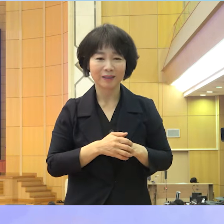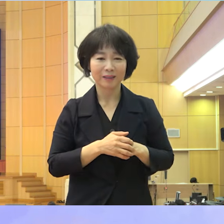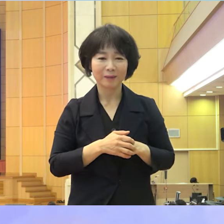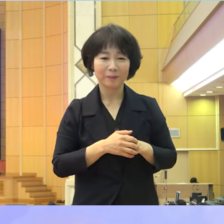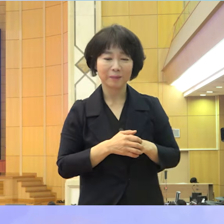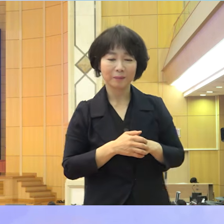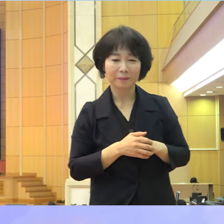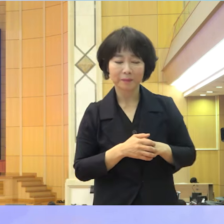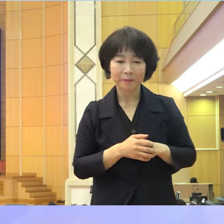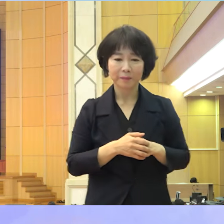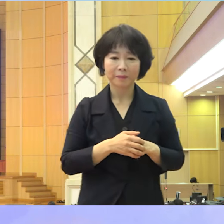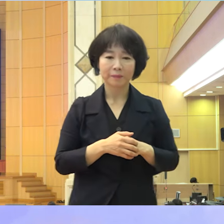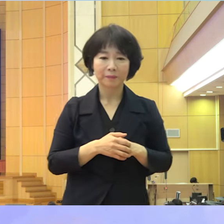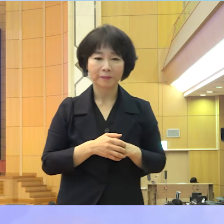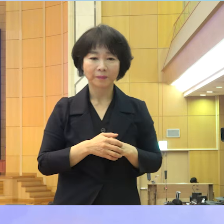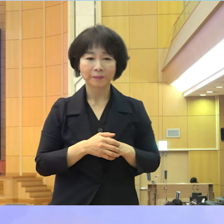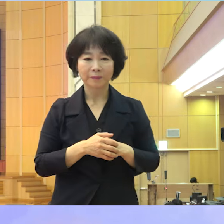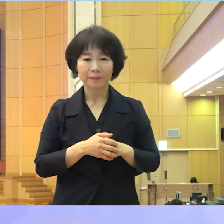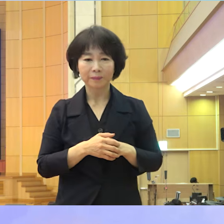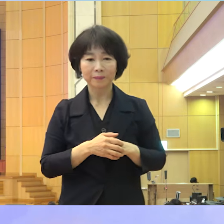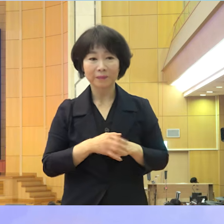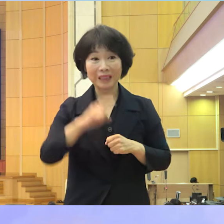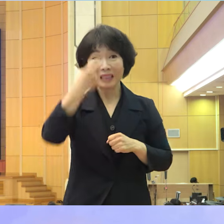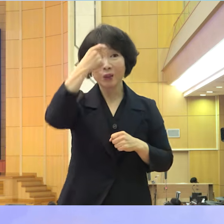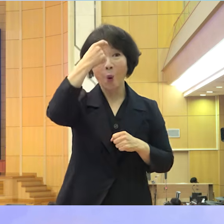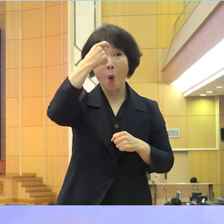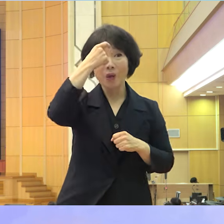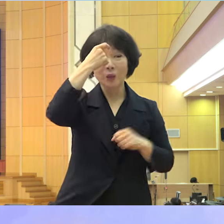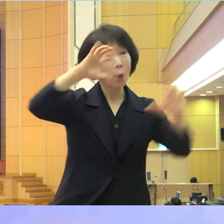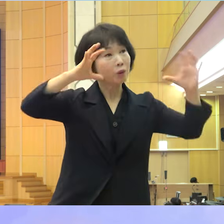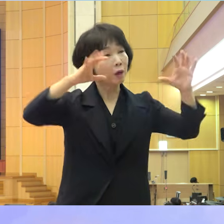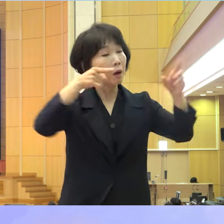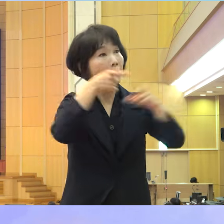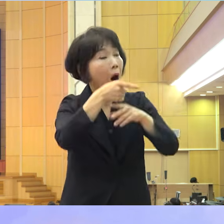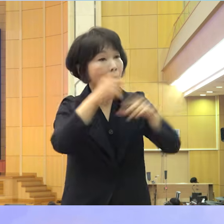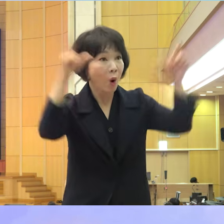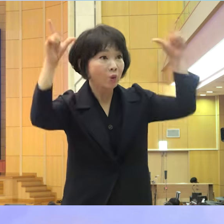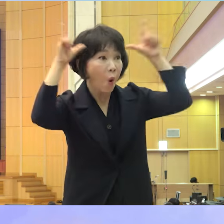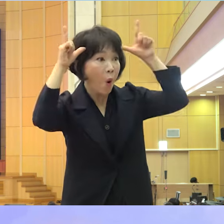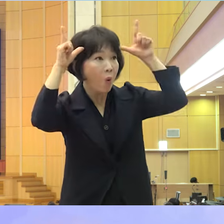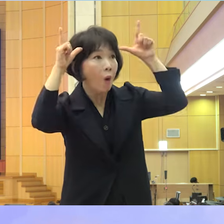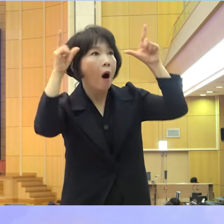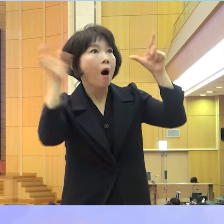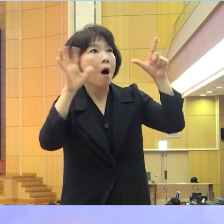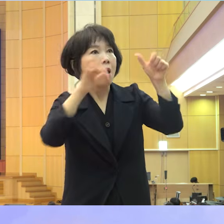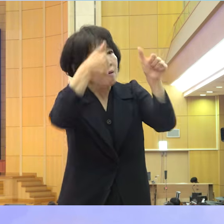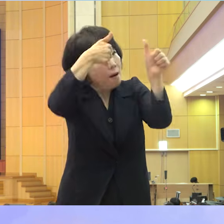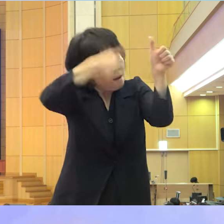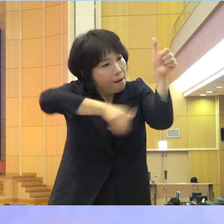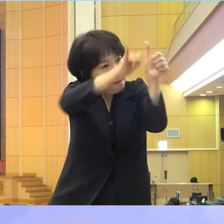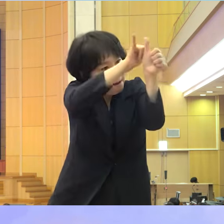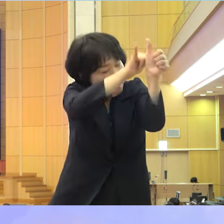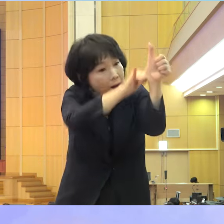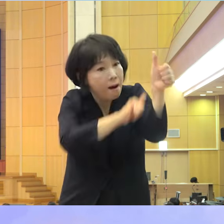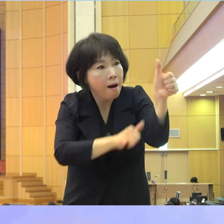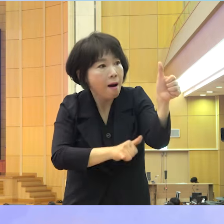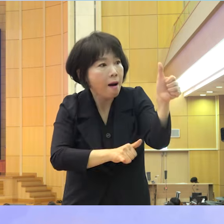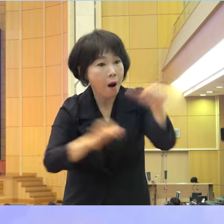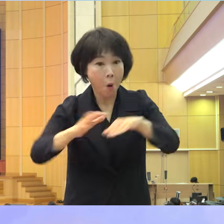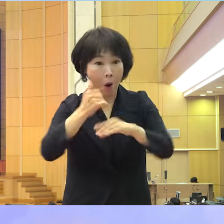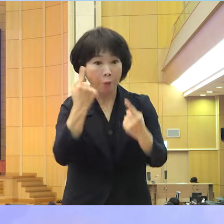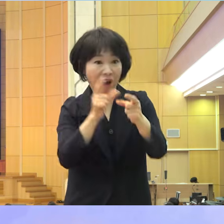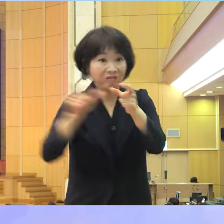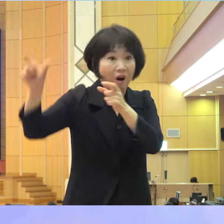알아들었겠네요. 그러니까 인도는 이렇게 소가 이렇게 나라